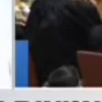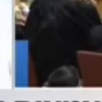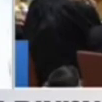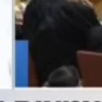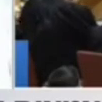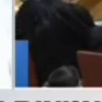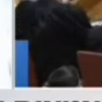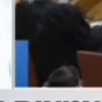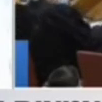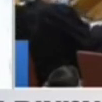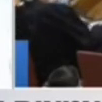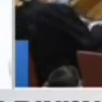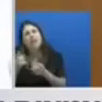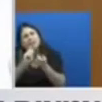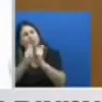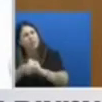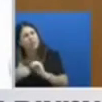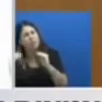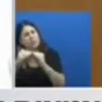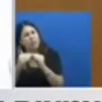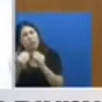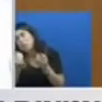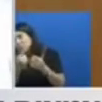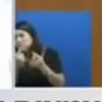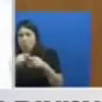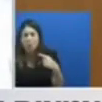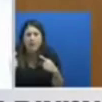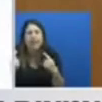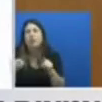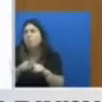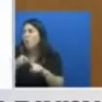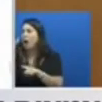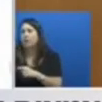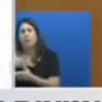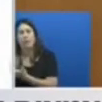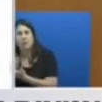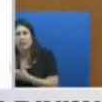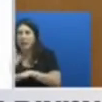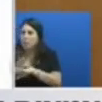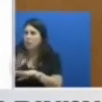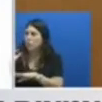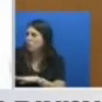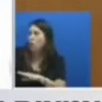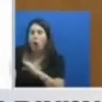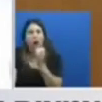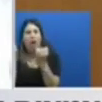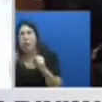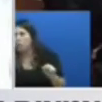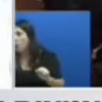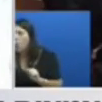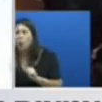רכבים ומלכים לפלסטינים ביהודה ושמרון מתוך הנחת עבודה שמושתת על המלצות הדרג הצבאי